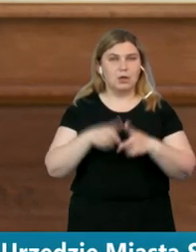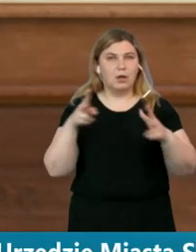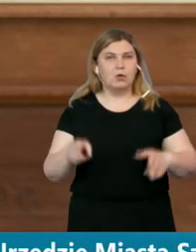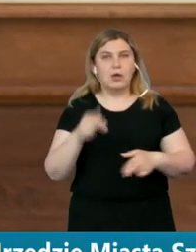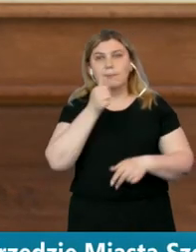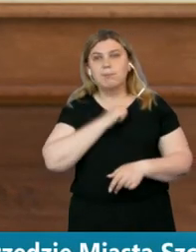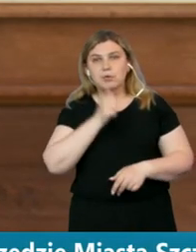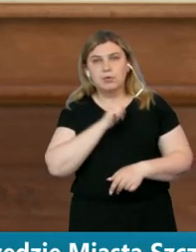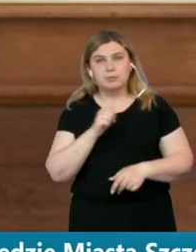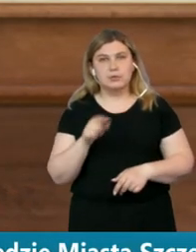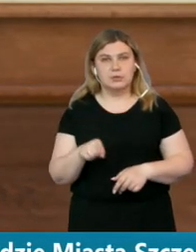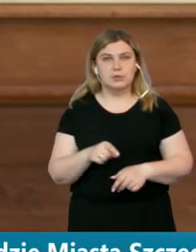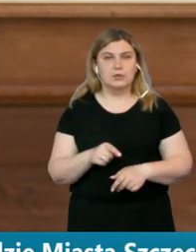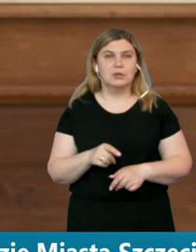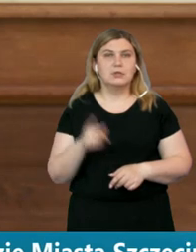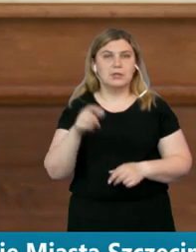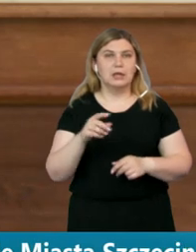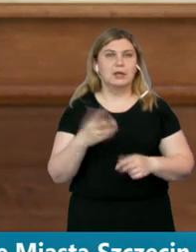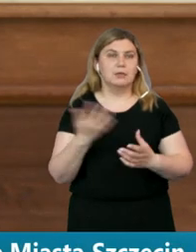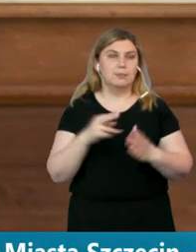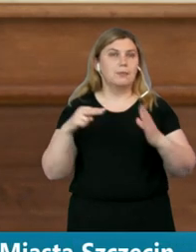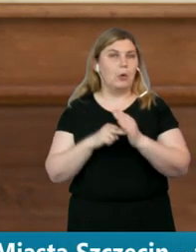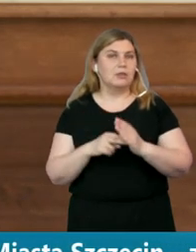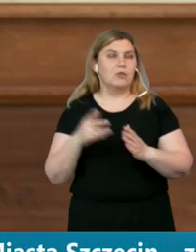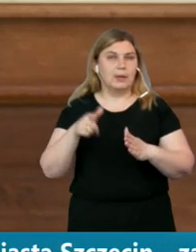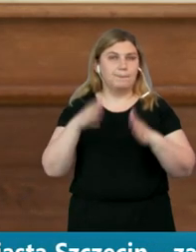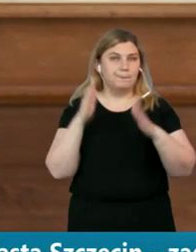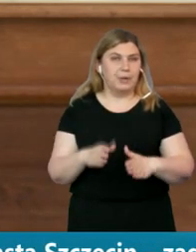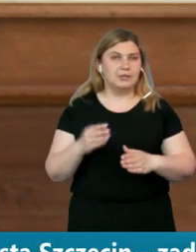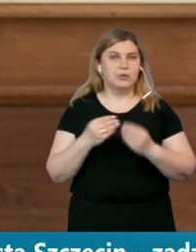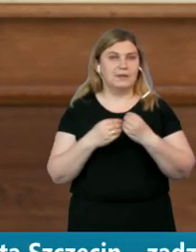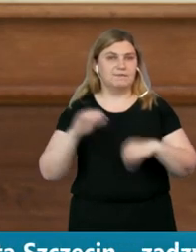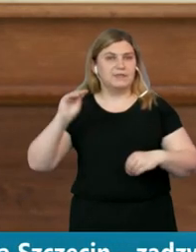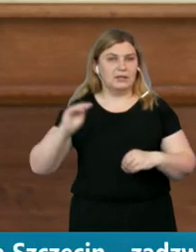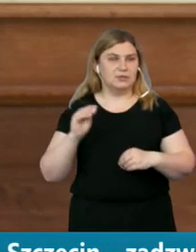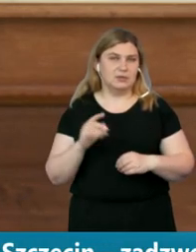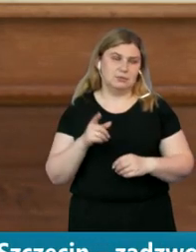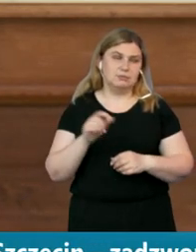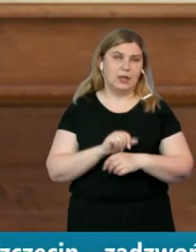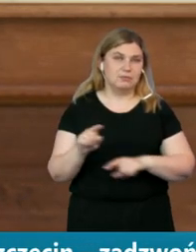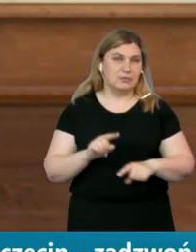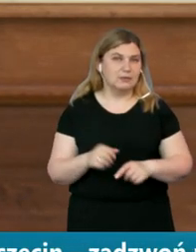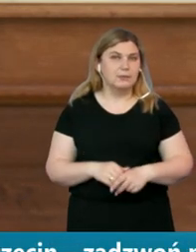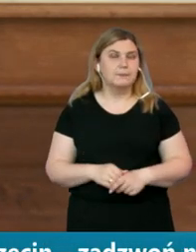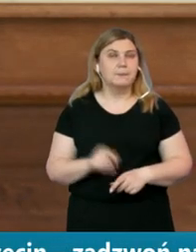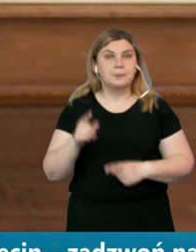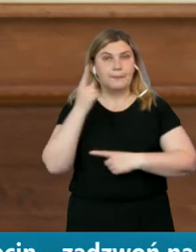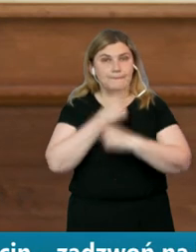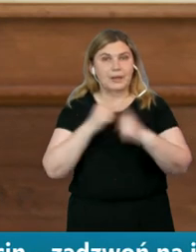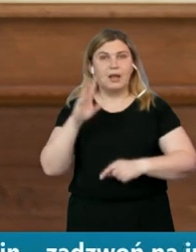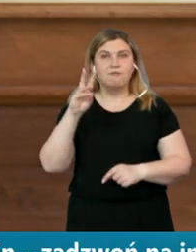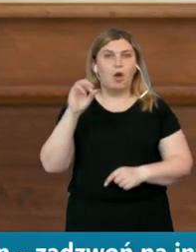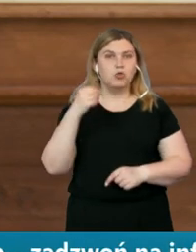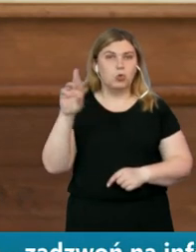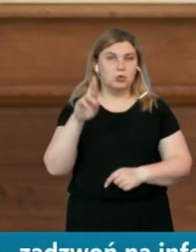gdzie tego typu zasilanie będzie miało coraz większe znaczenie. Natomiast myślę, że wodorowe autobusy to